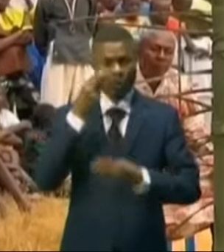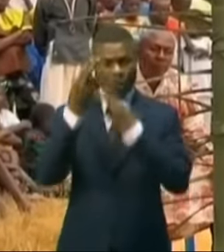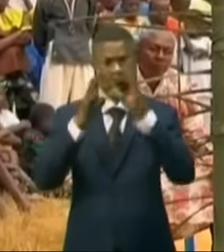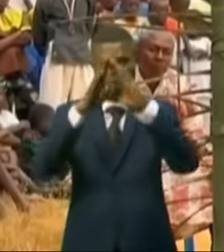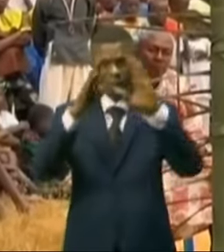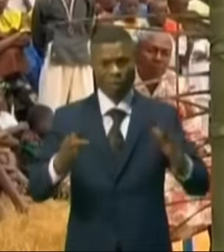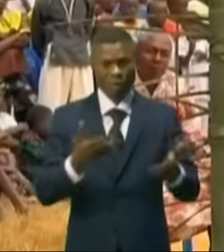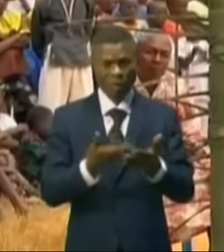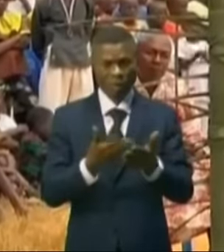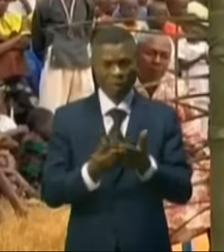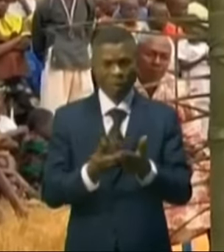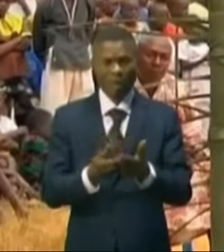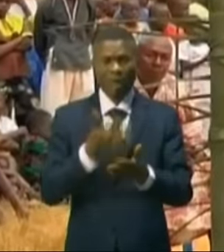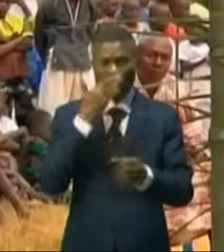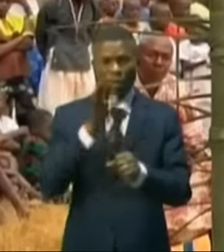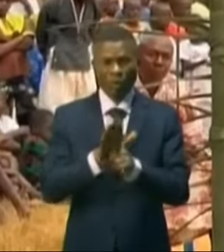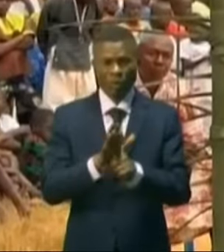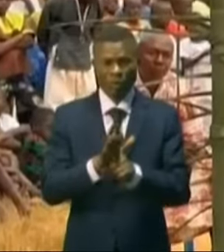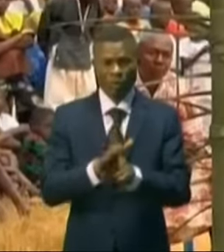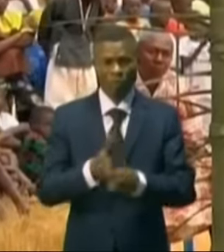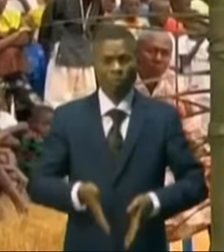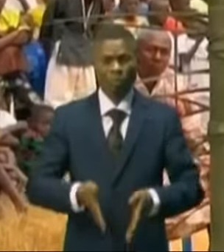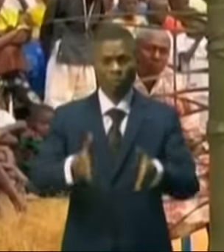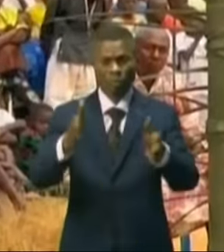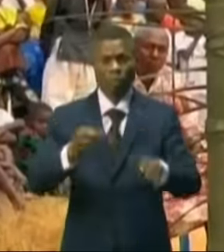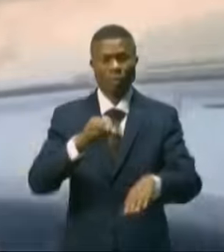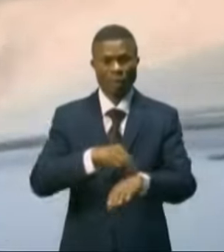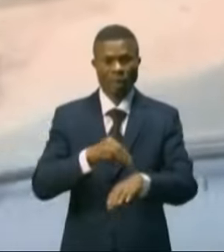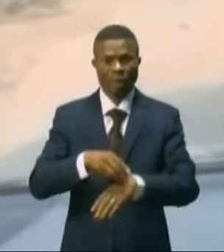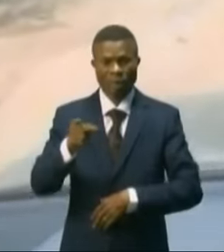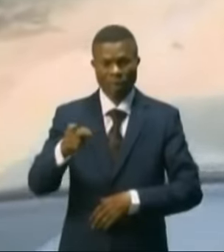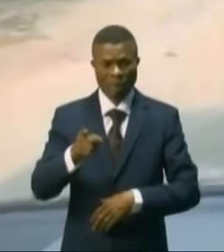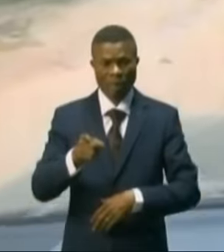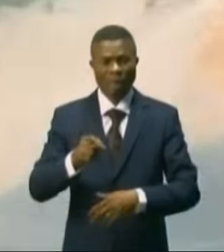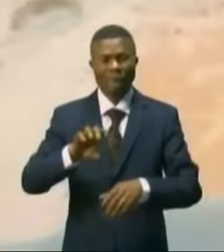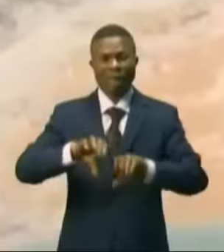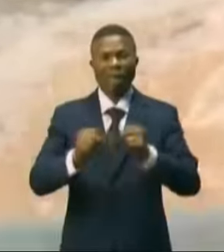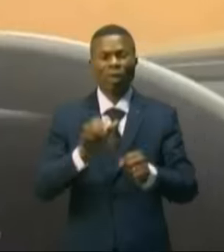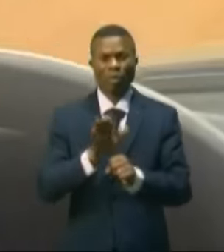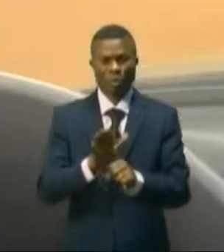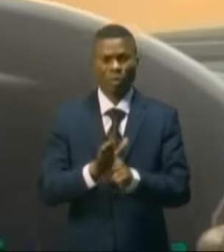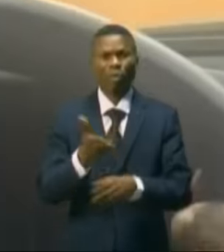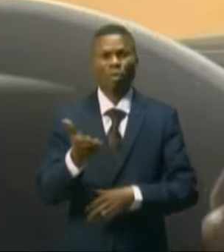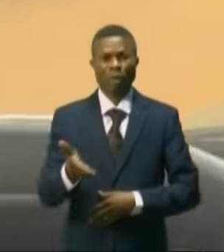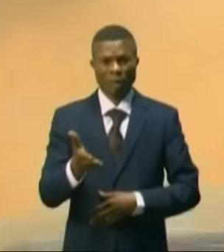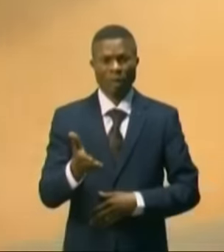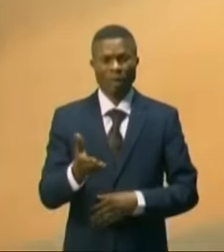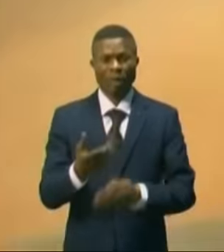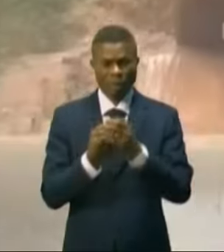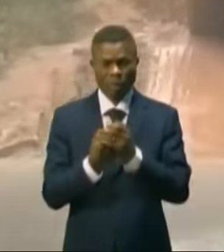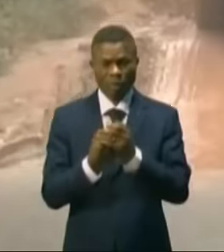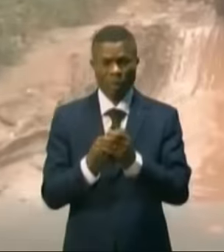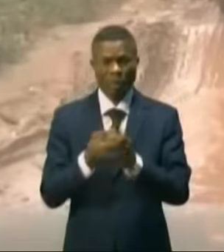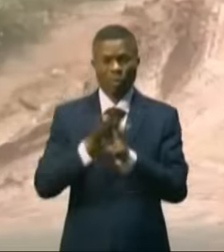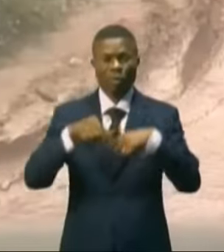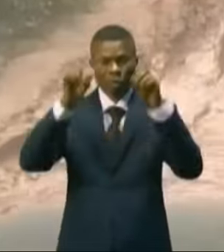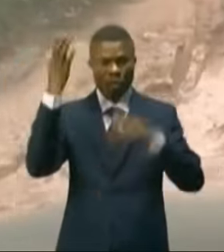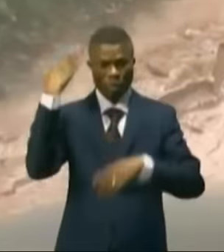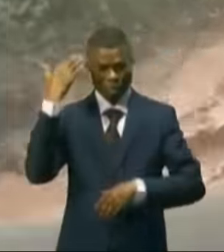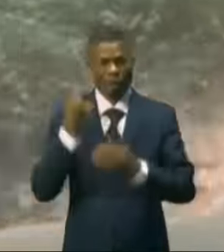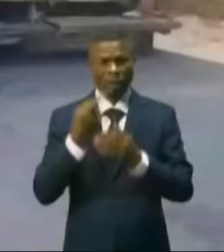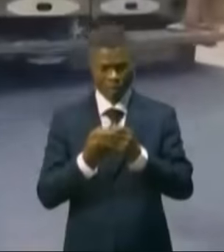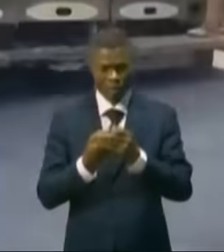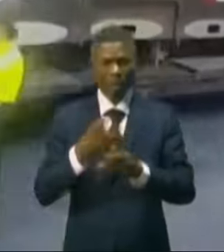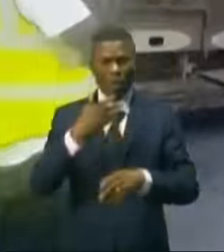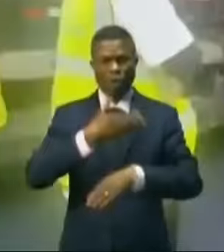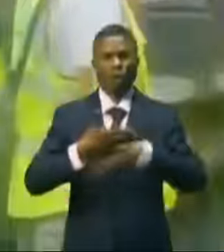habitat a aussi rassuré que la route Manterne Tchela, dans un état de délabrement très avancé depuis plusieurs années, sera d'ici